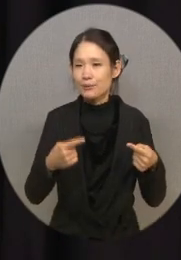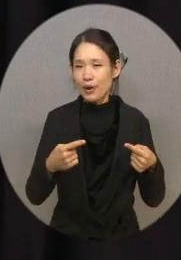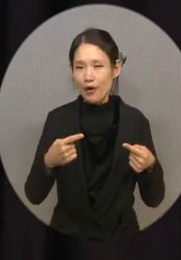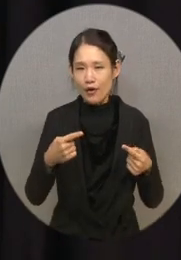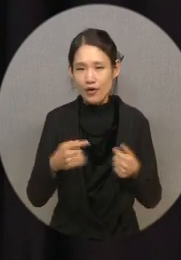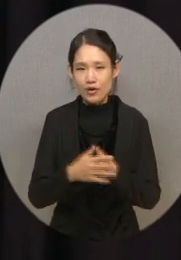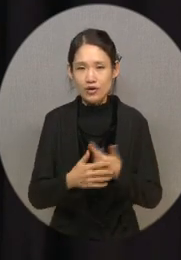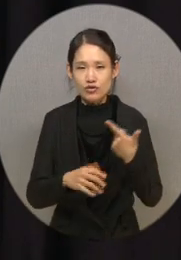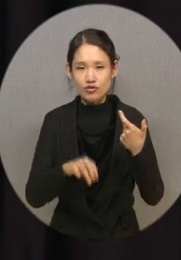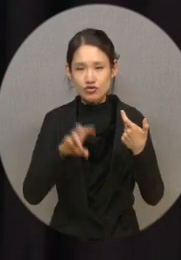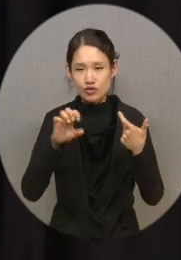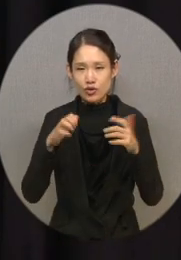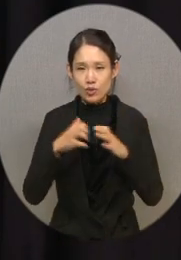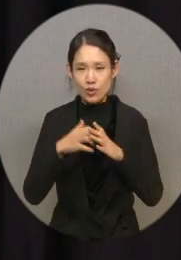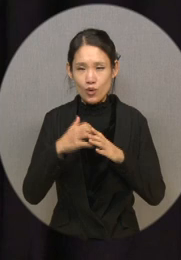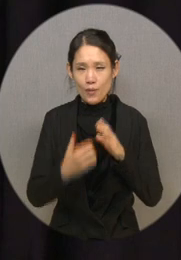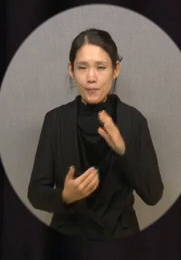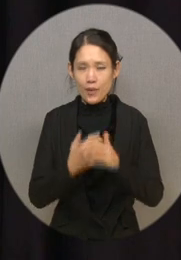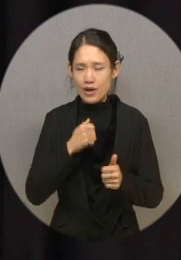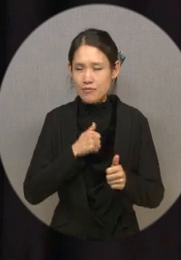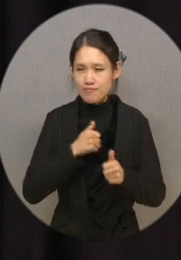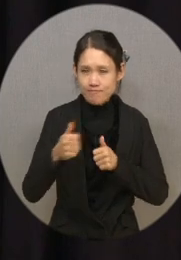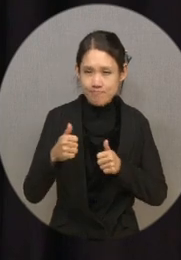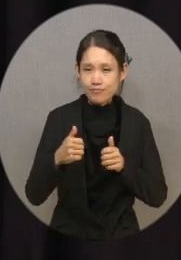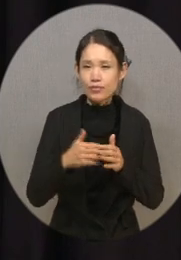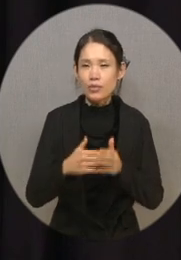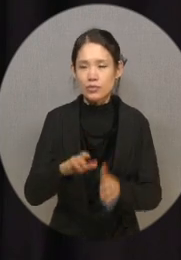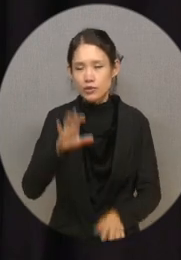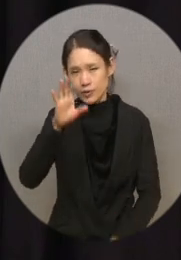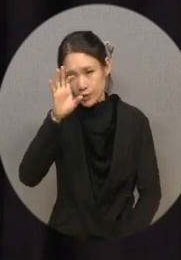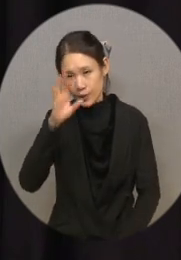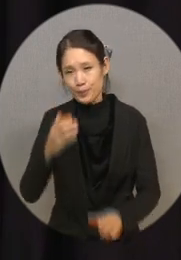6.25 동란도 이겼는데 이 IMF를 못